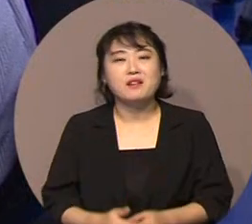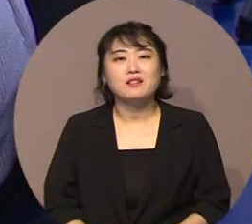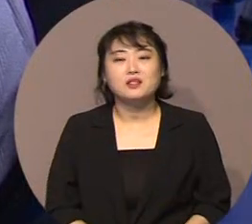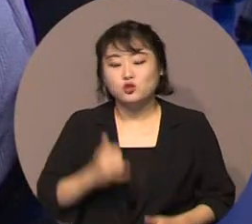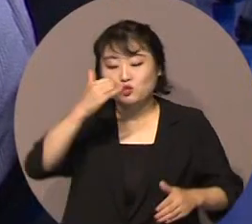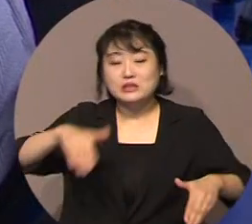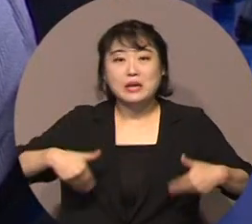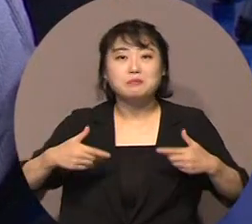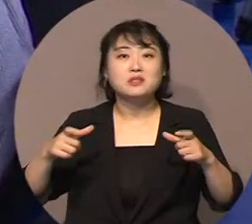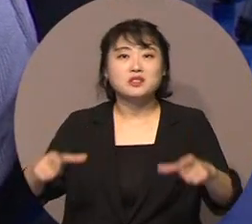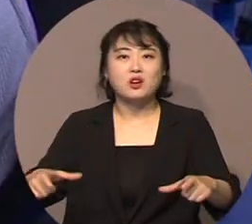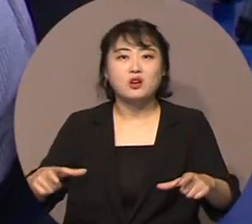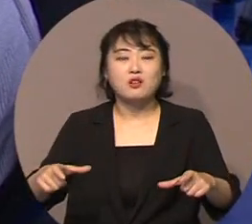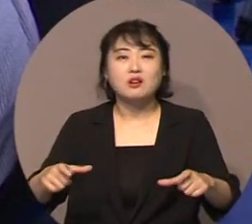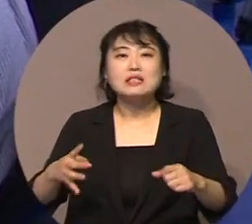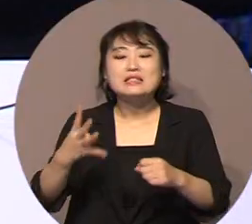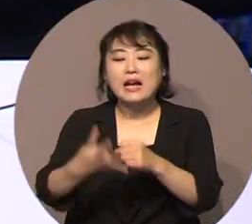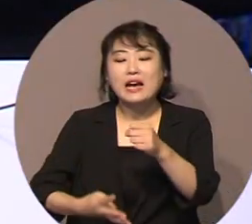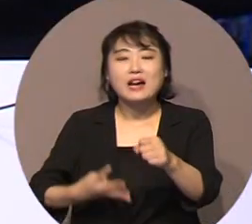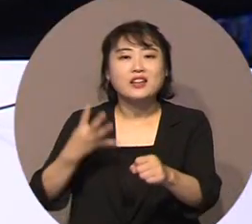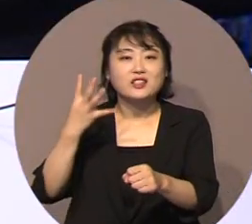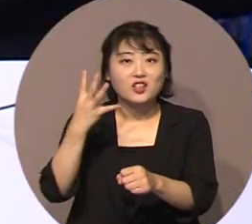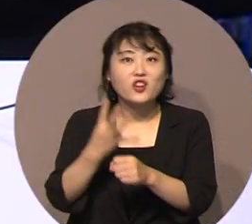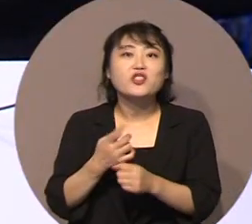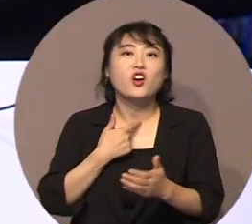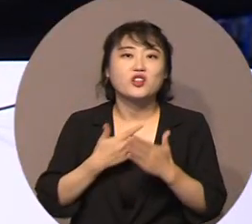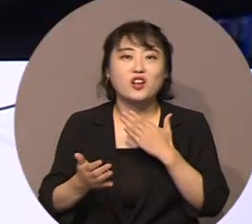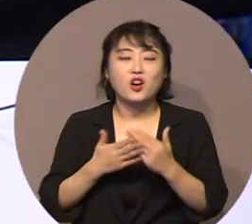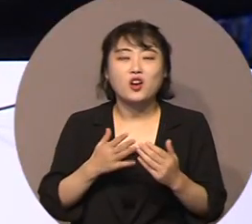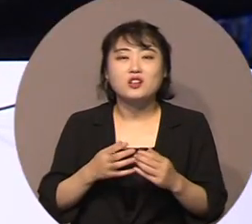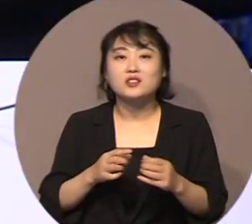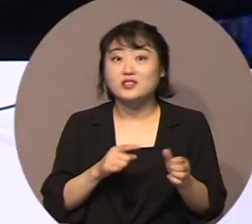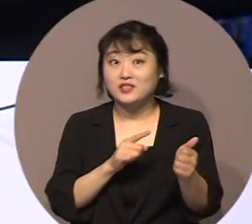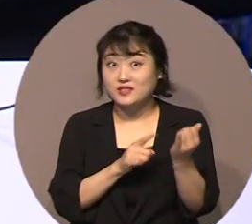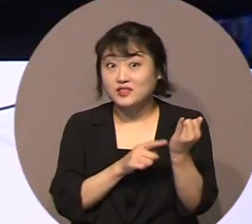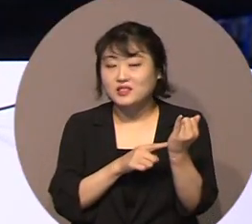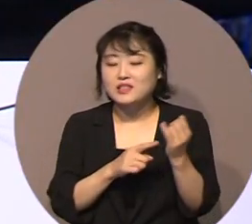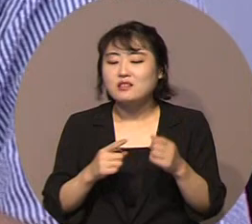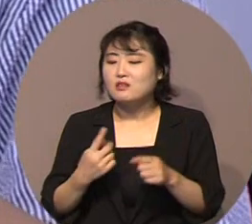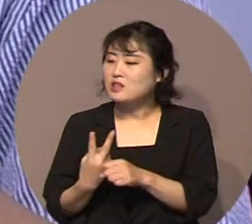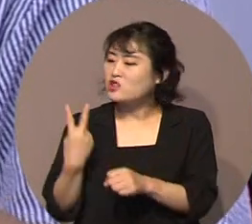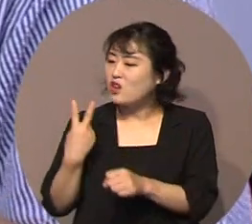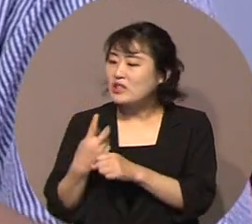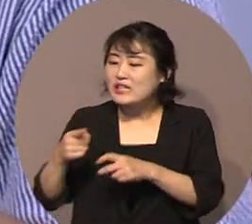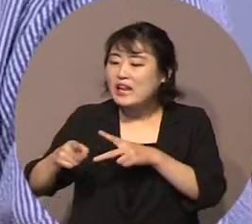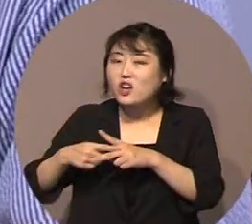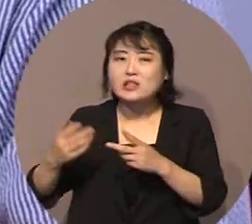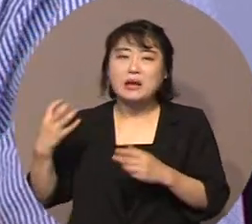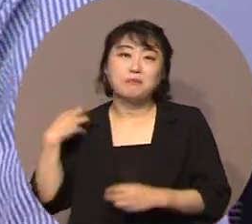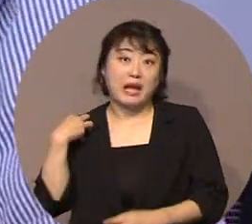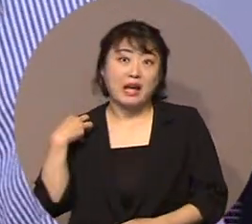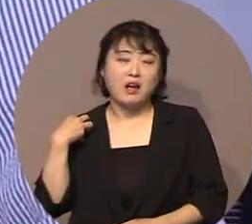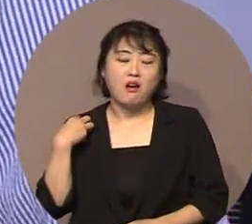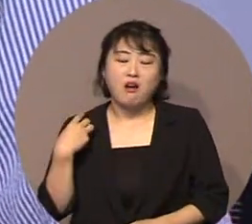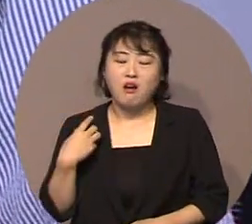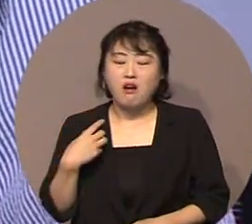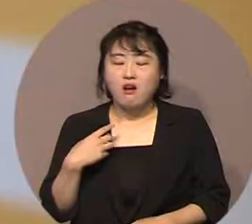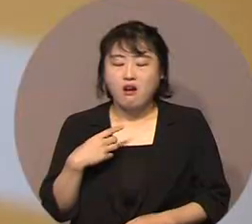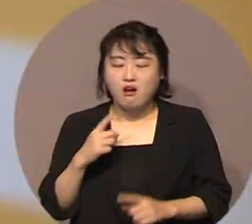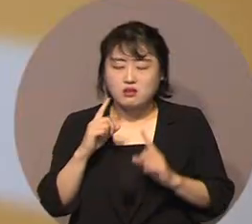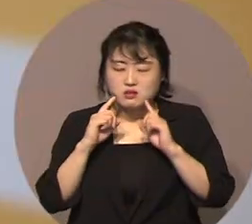충남지역 초등학교에서 일하는 4년차 교사 김모씨 1학년 담임을 맡았던 재작년을 회상하면 지옥 같았다고